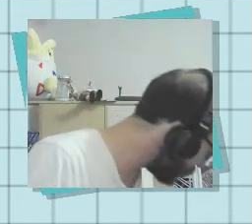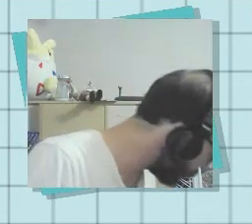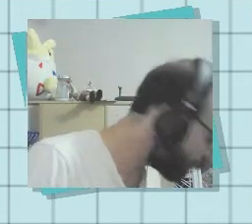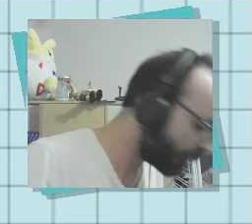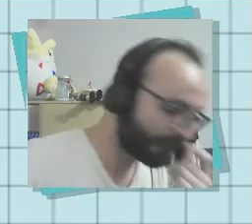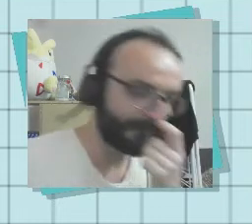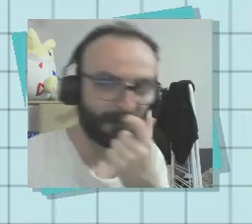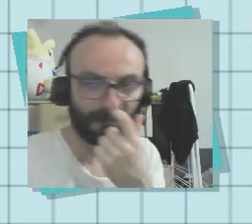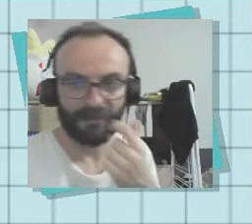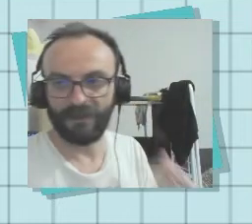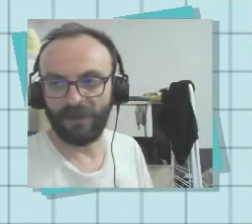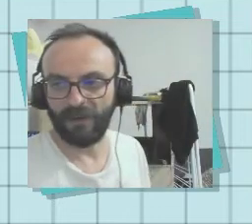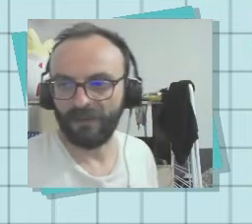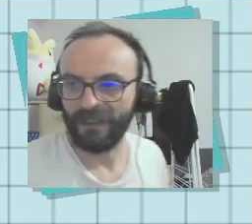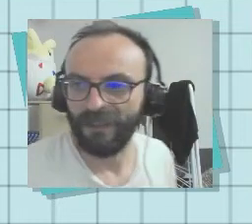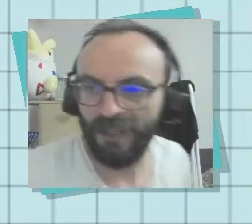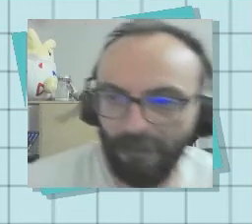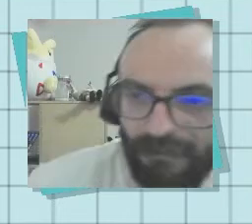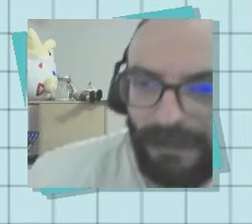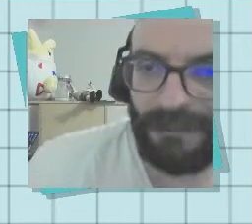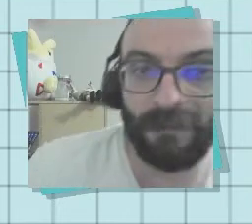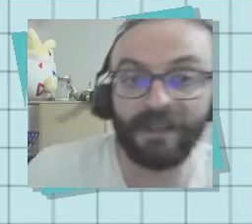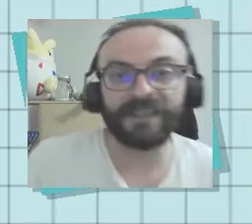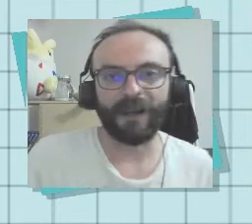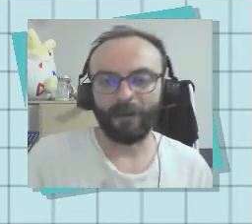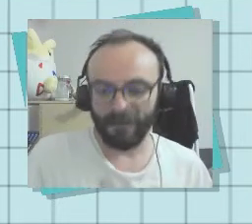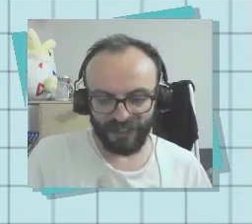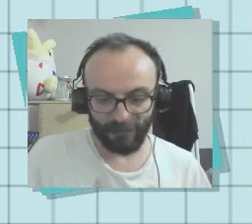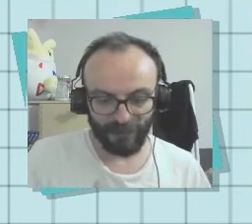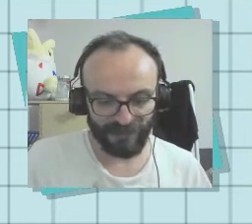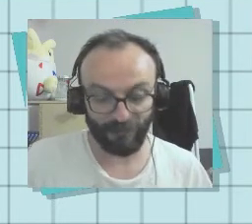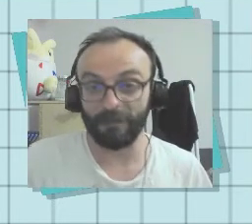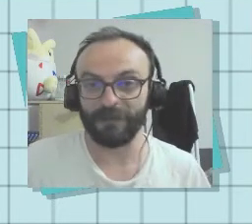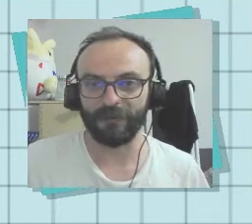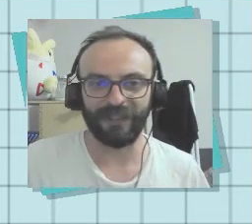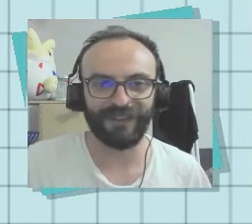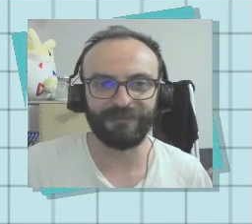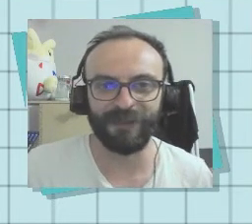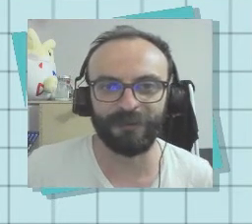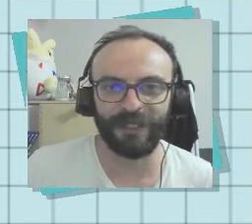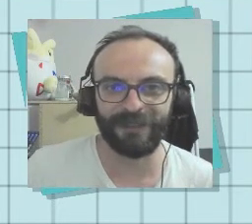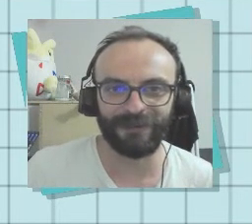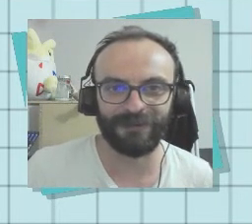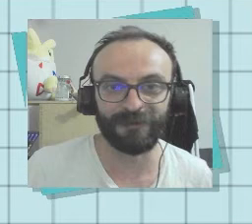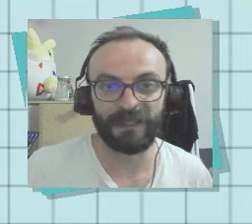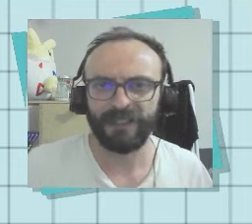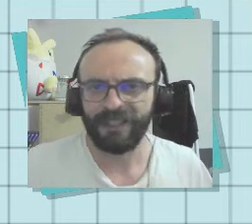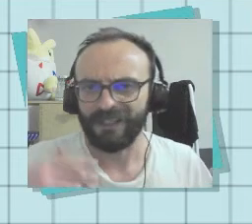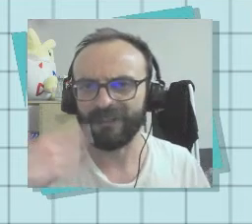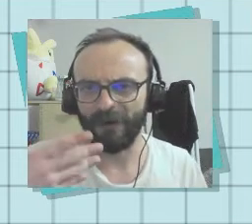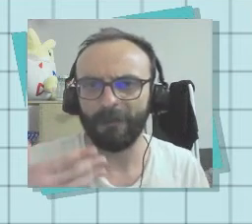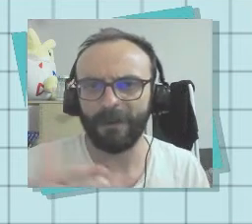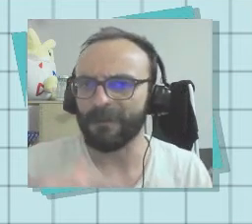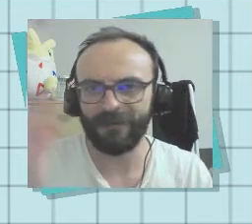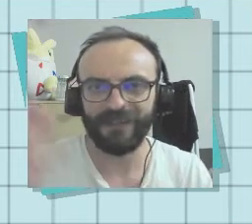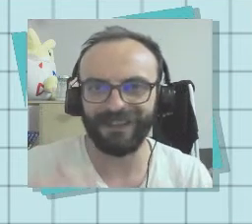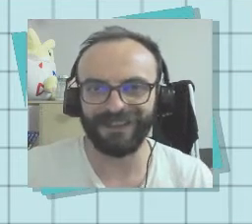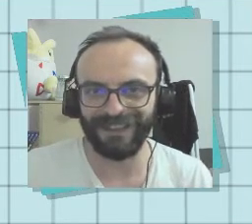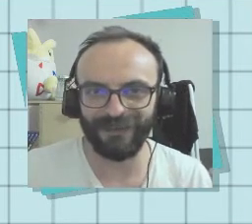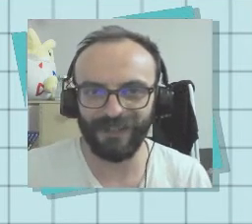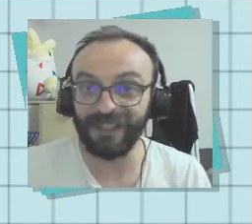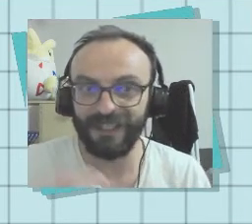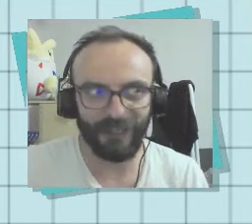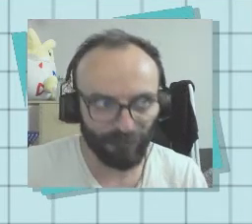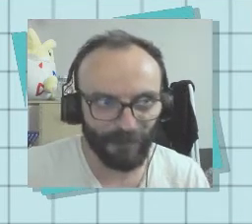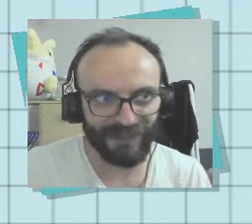Lily. Ah, la preuve par l'absurde. Bah, c'est ça. Alors après, j'y ai repensé. C'est horrible parce qu'on a atteint le point Godwin en 2 secondes, mais je m'en rappelle parce que ça date d'il y a